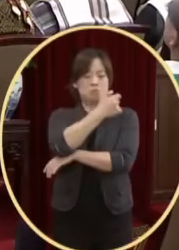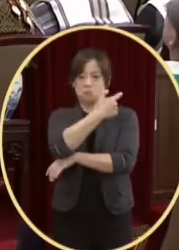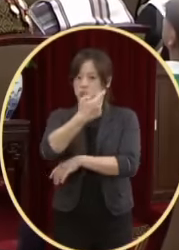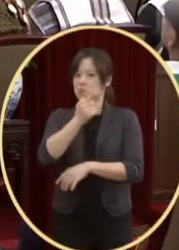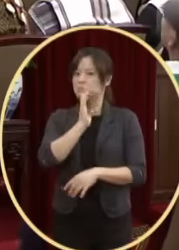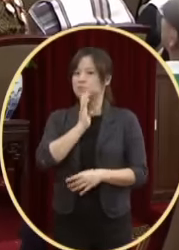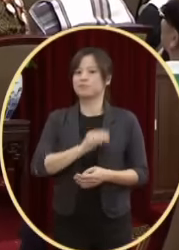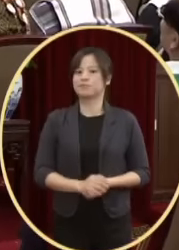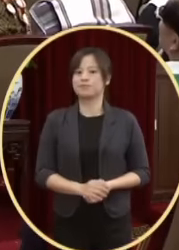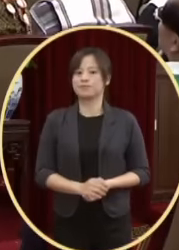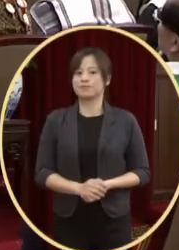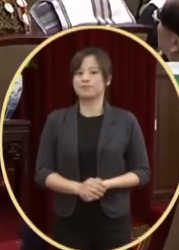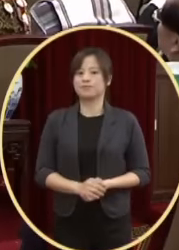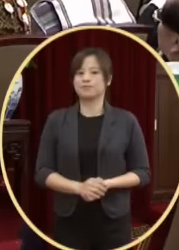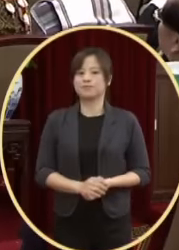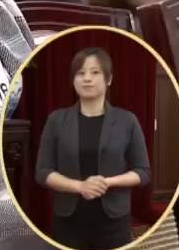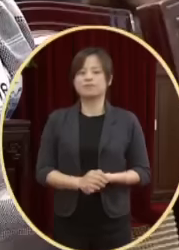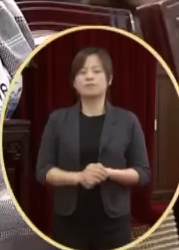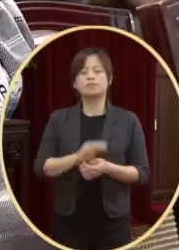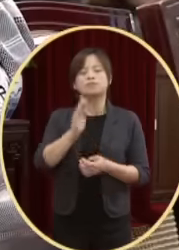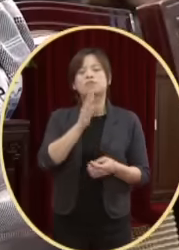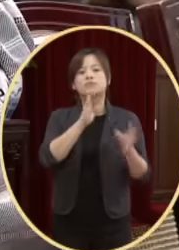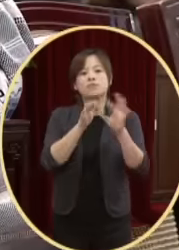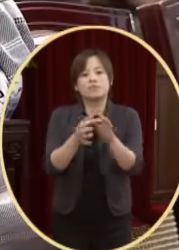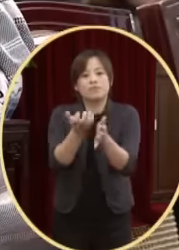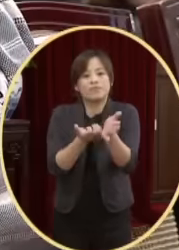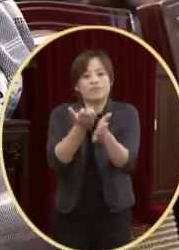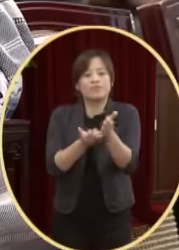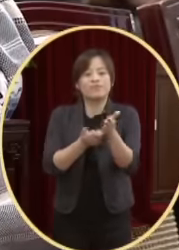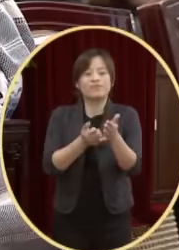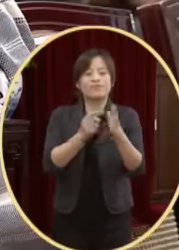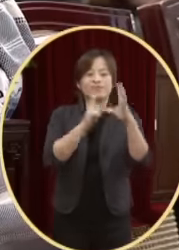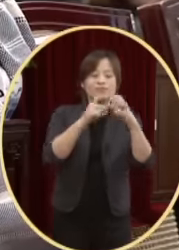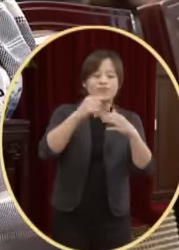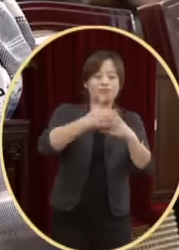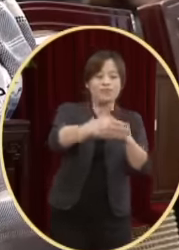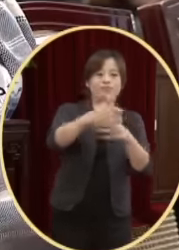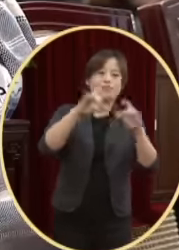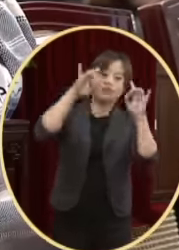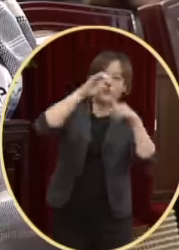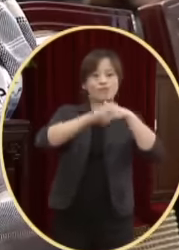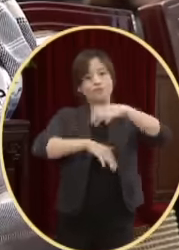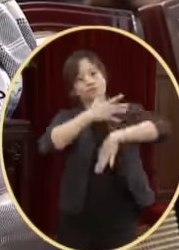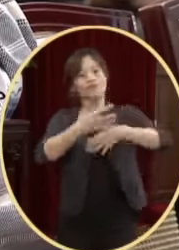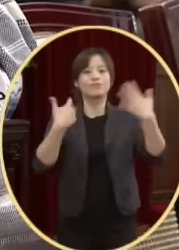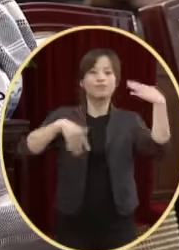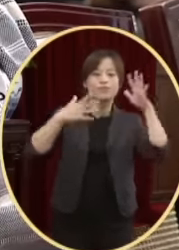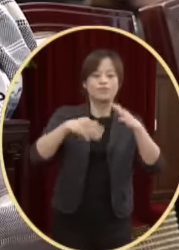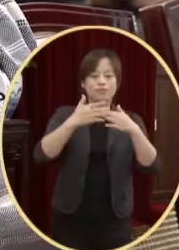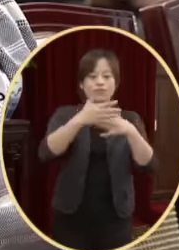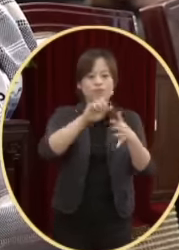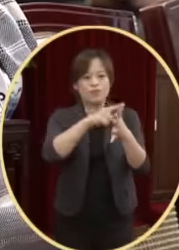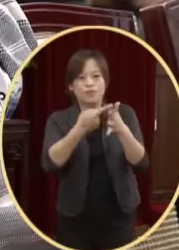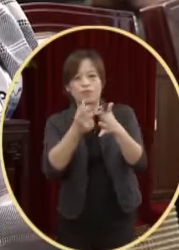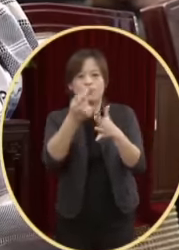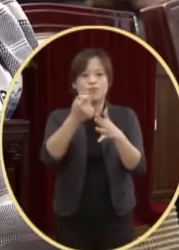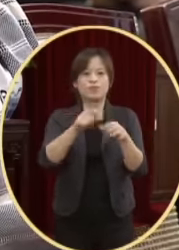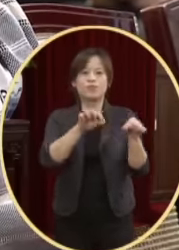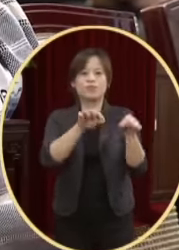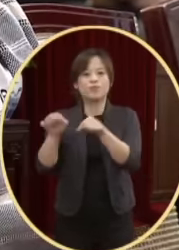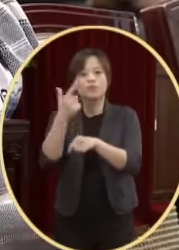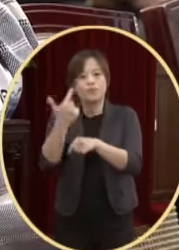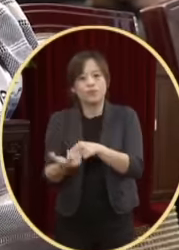凡。不过因为刚刚前面典礼仪式的进行过程中流程有一些稍微的延